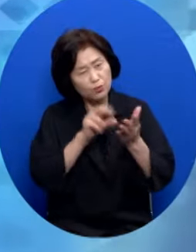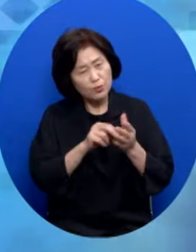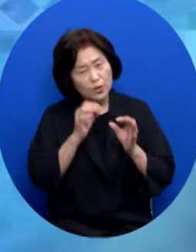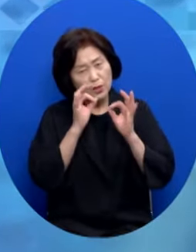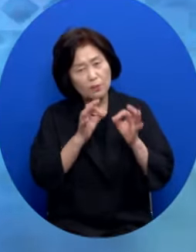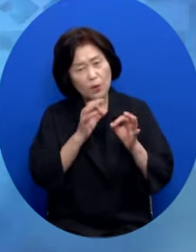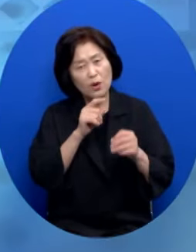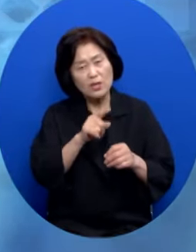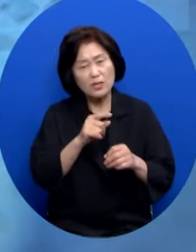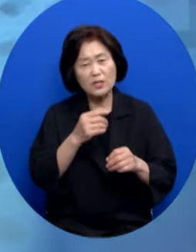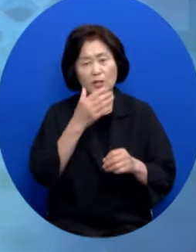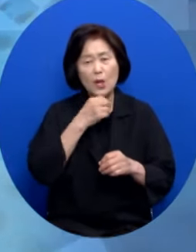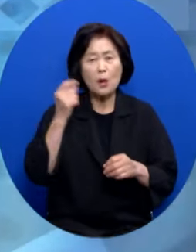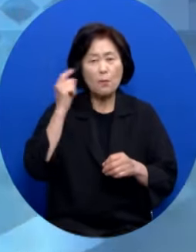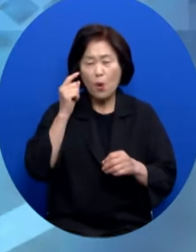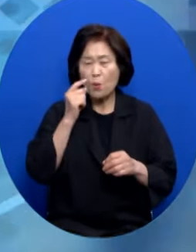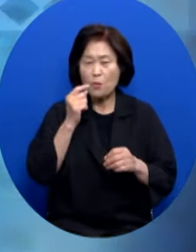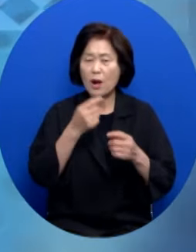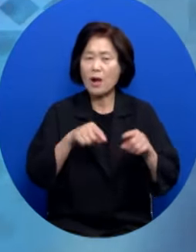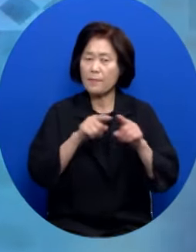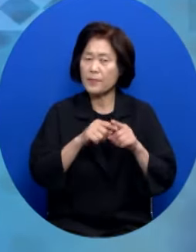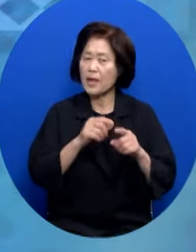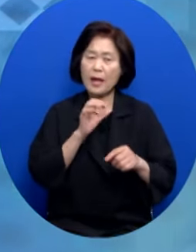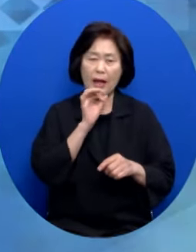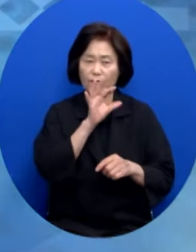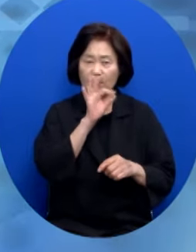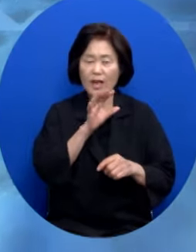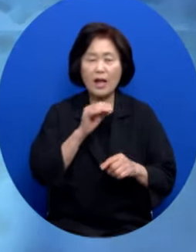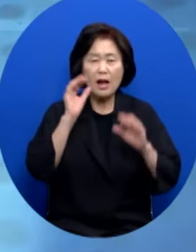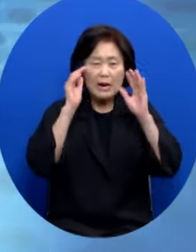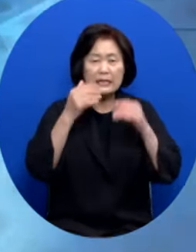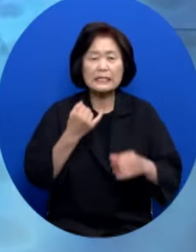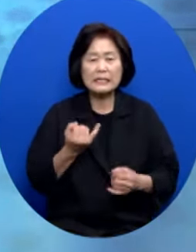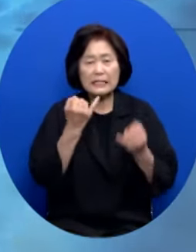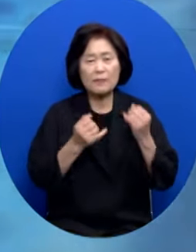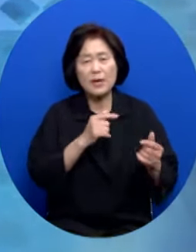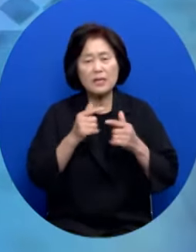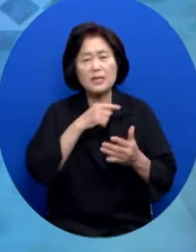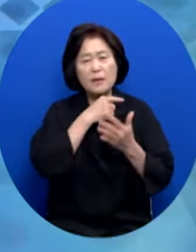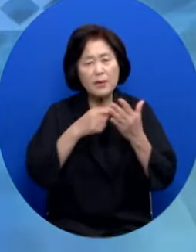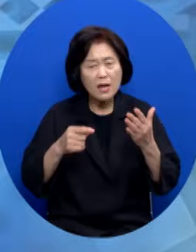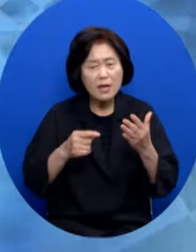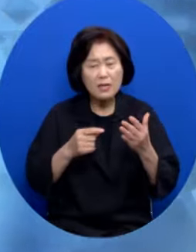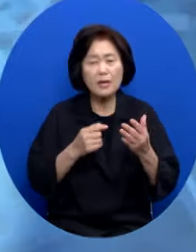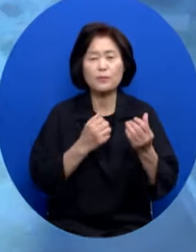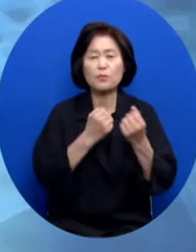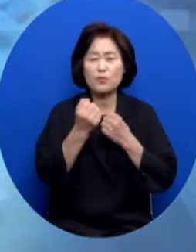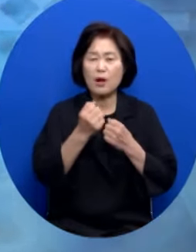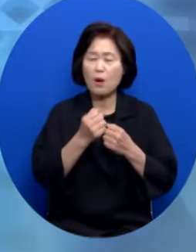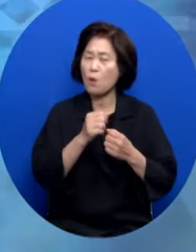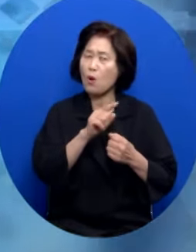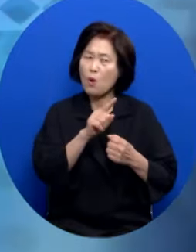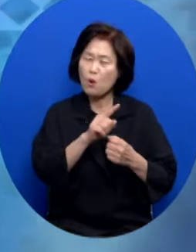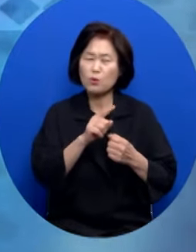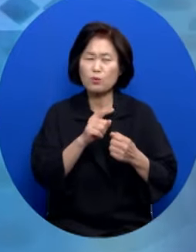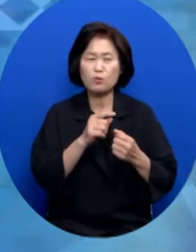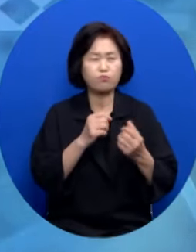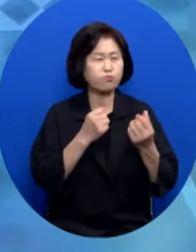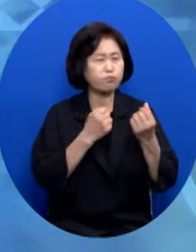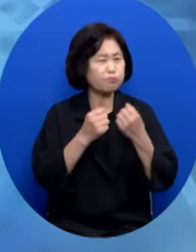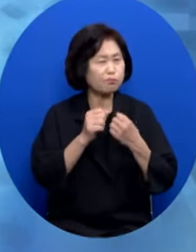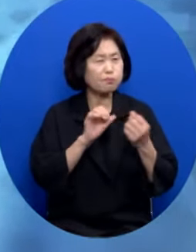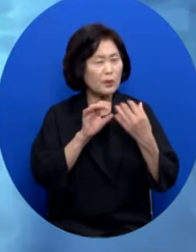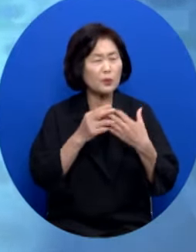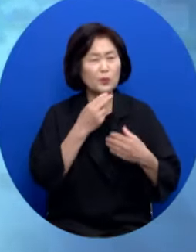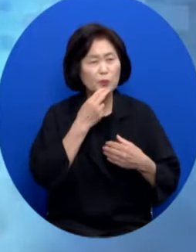없는거다 어린 자매들이 피해자가 됨에도 불구하고 너무나 반응이 미온 적이었고 한발자국 뒤로 물러서서